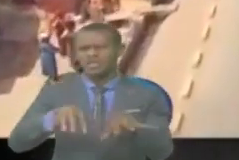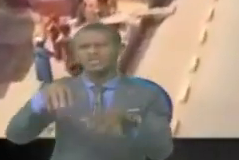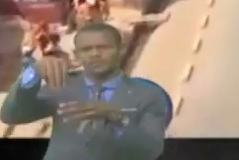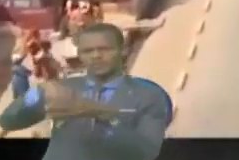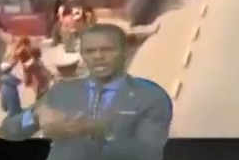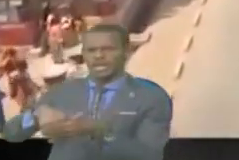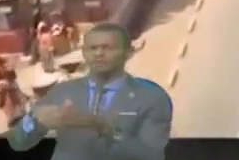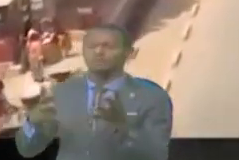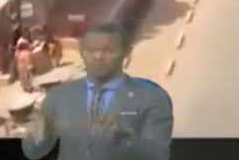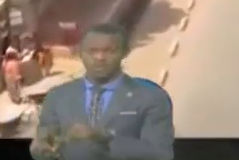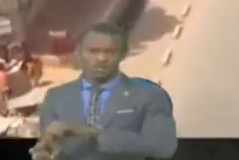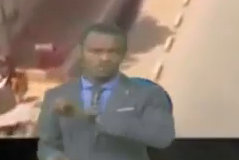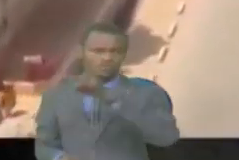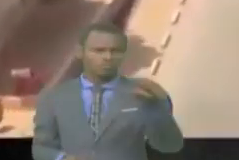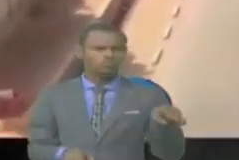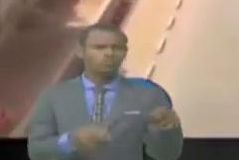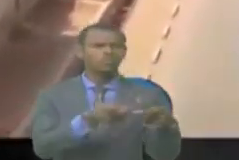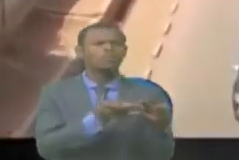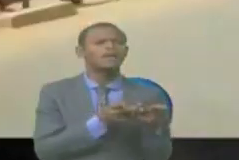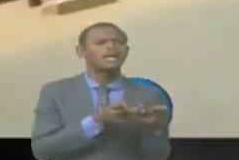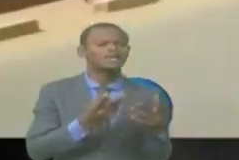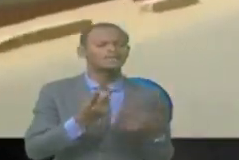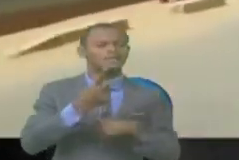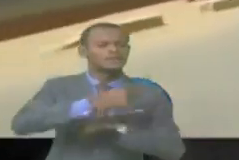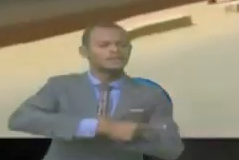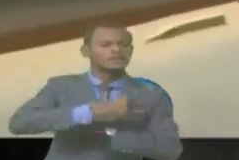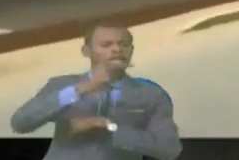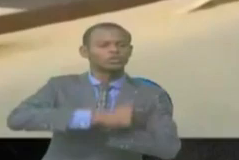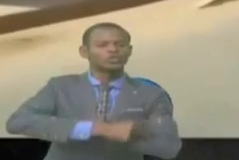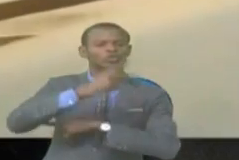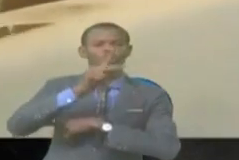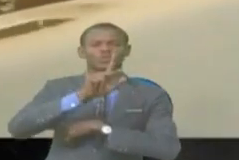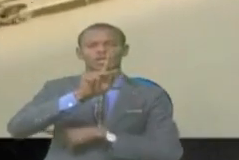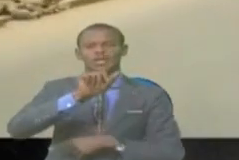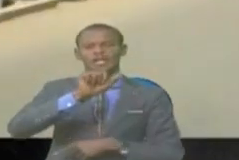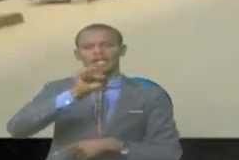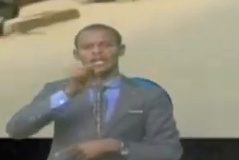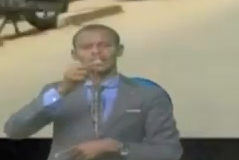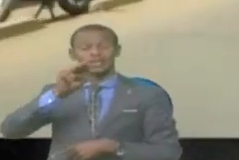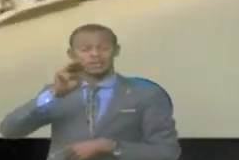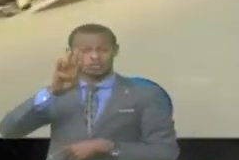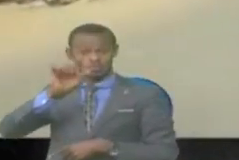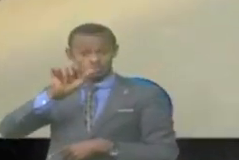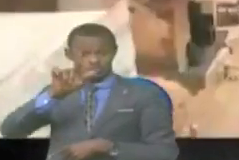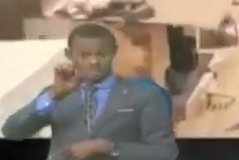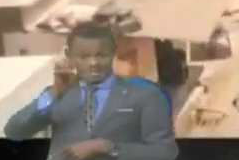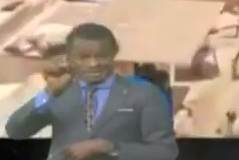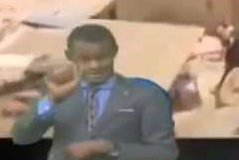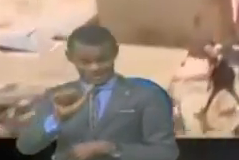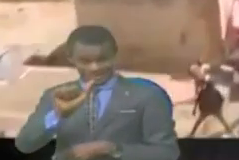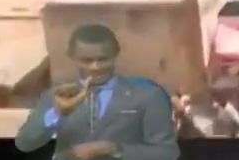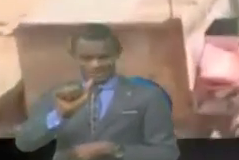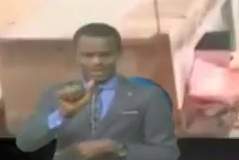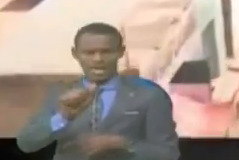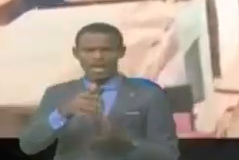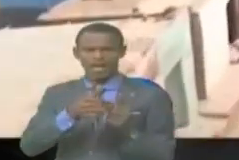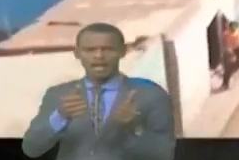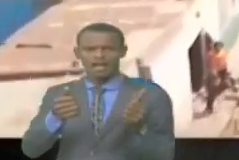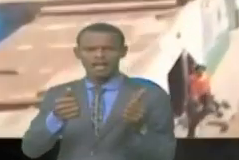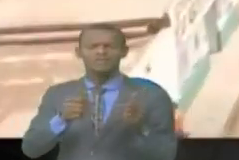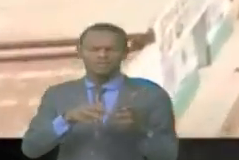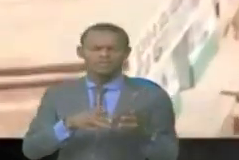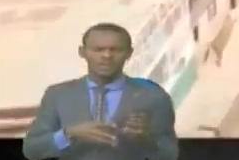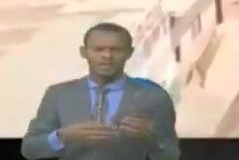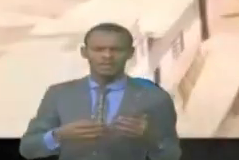mairie de Kasumbalesa ont ouvert quelque 23 km de voirie à travers cette porte d'entrée de la RDC vers l'Afrique